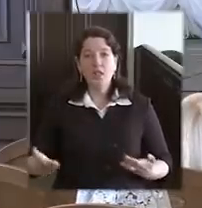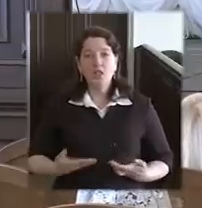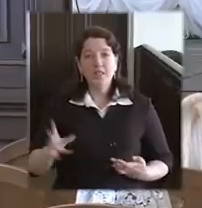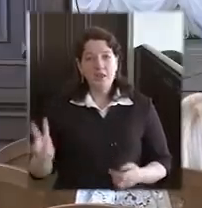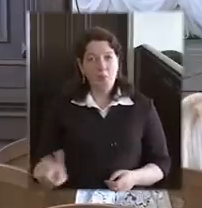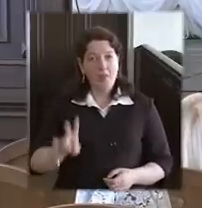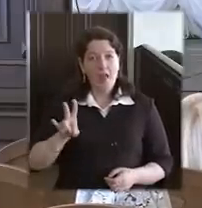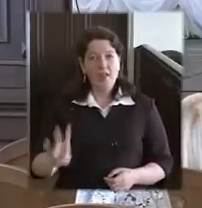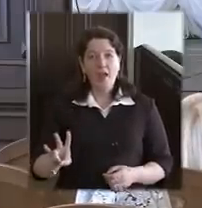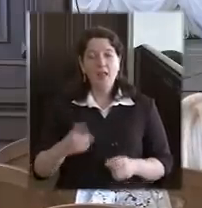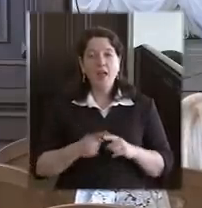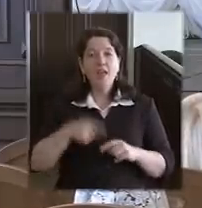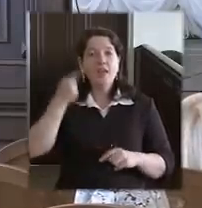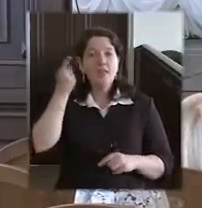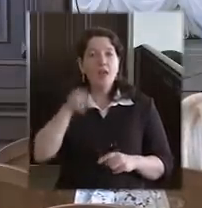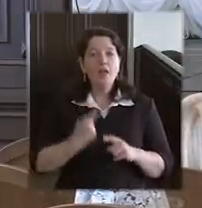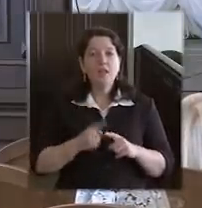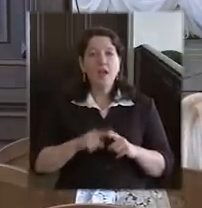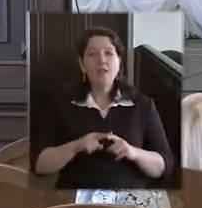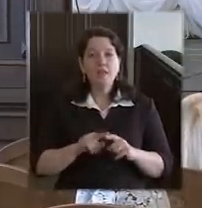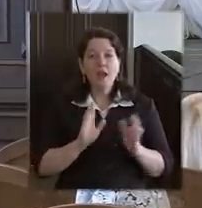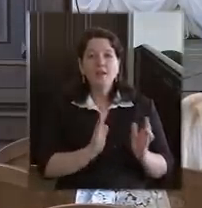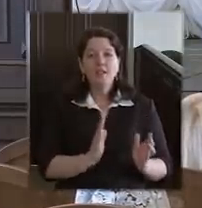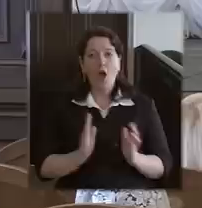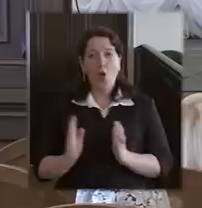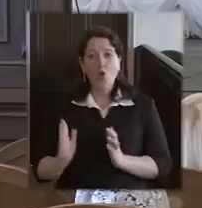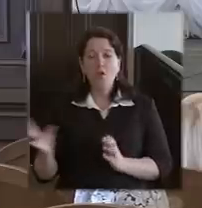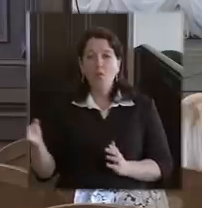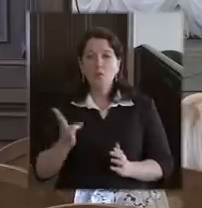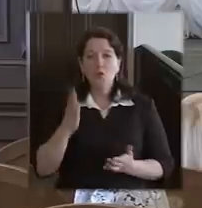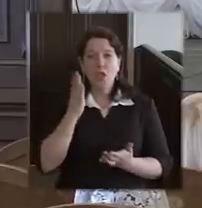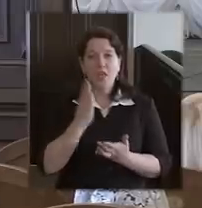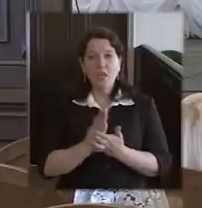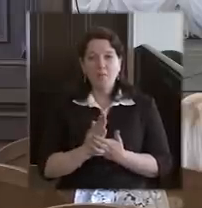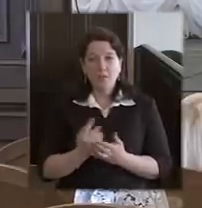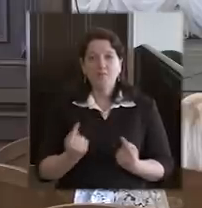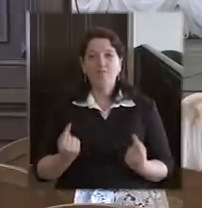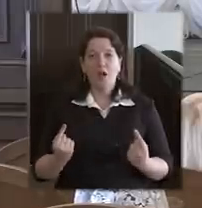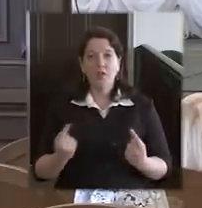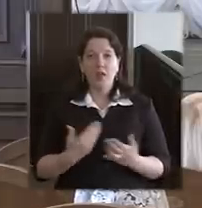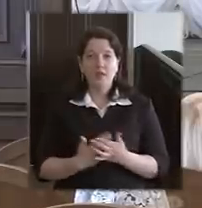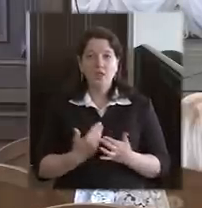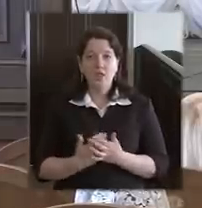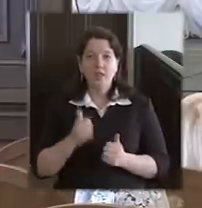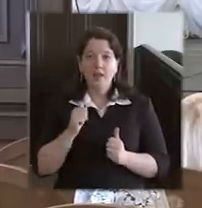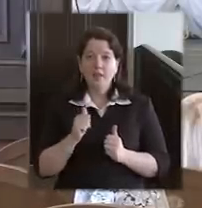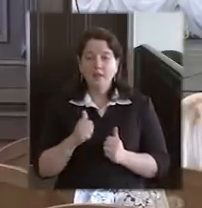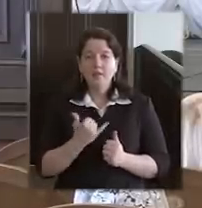знание которых, оказывается, для нас носит жизненно важный